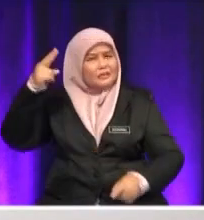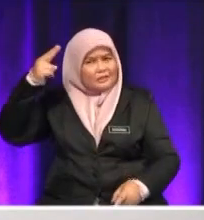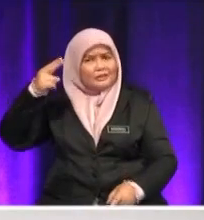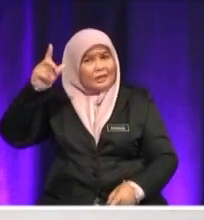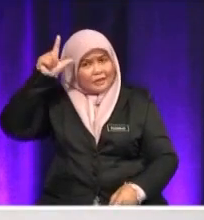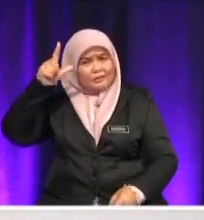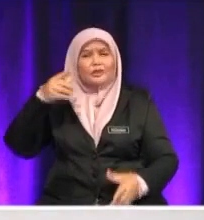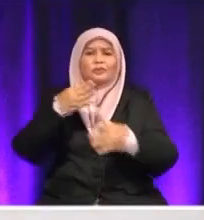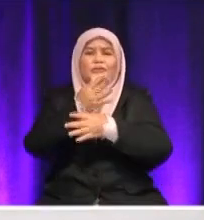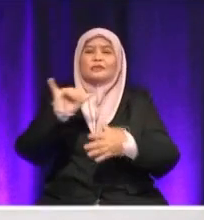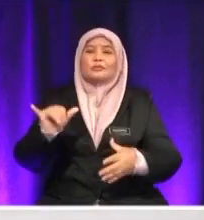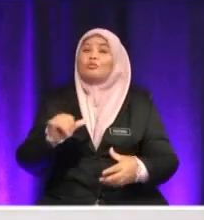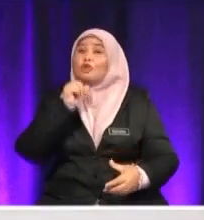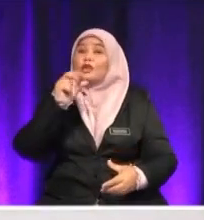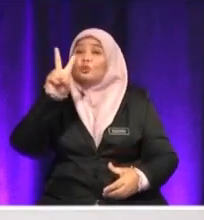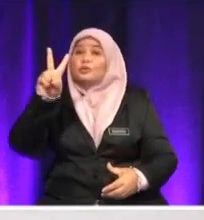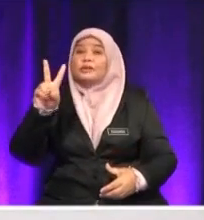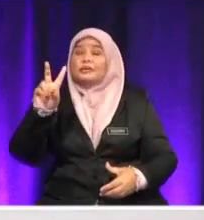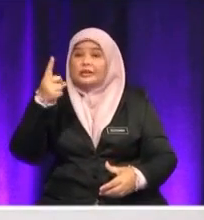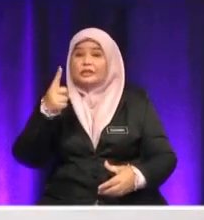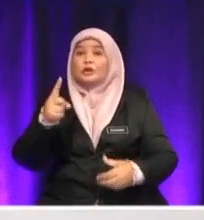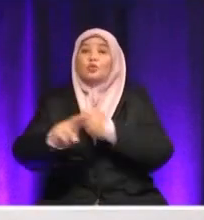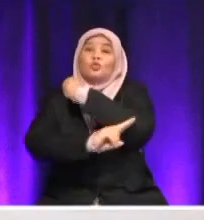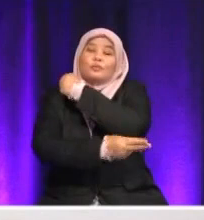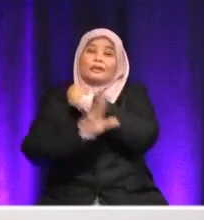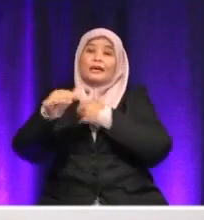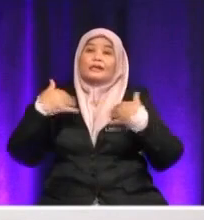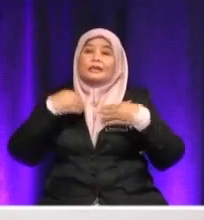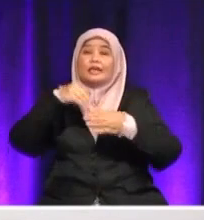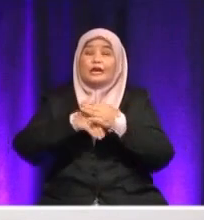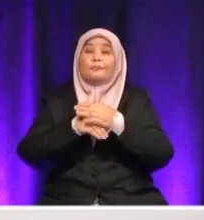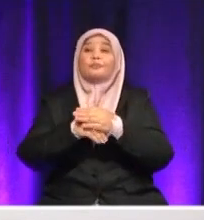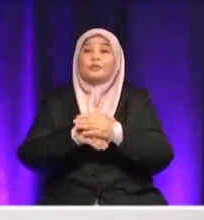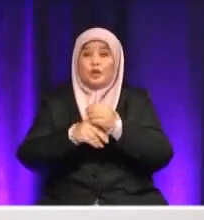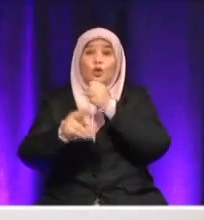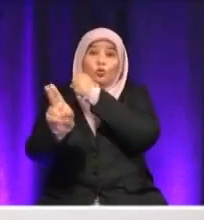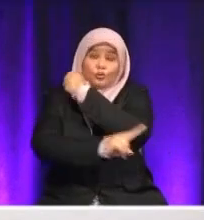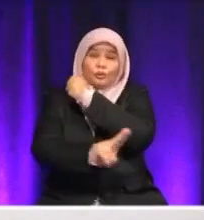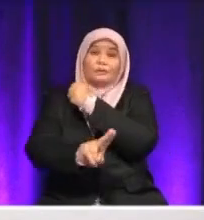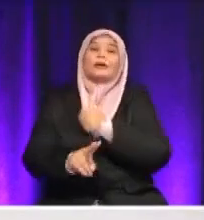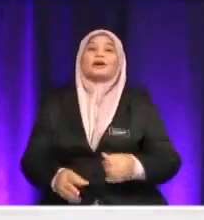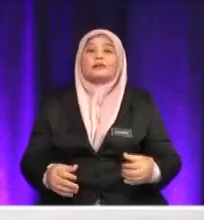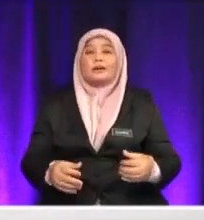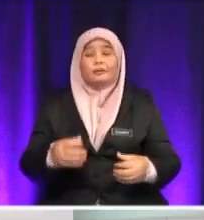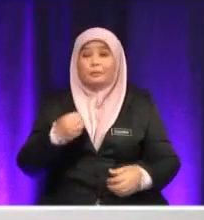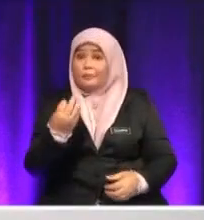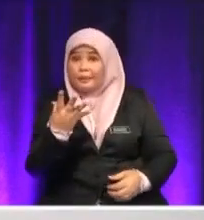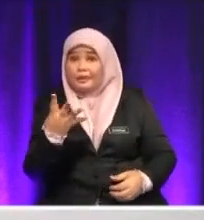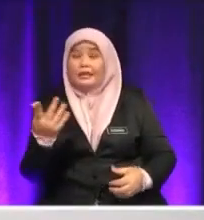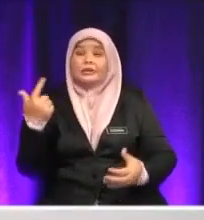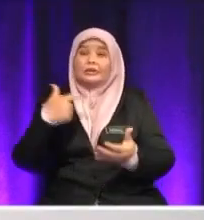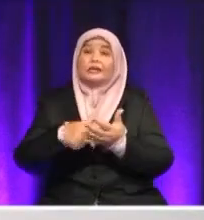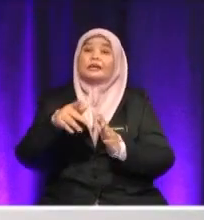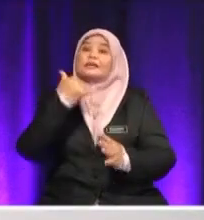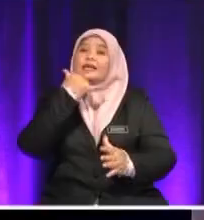untuk yang seterusnya sebenarnya bukan dua saja hukuman yang ada dalam hudud. Baik. Okey, dia ada beberapa lagi contoh-contoh kesalahan dan hukuman yang ada